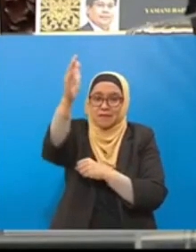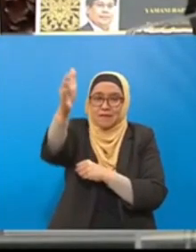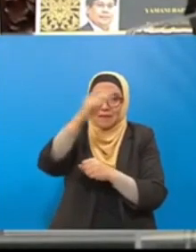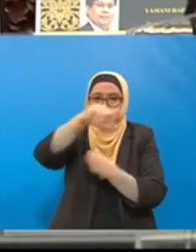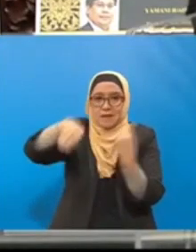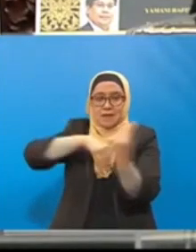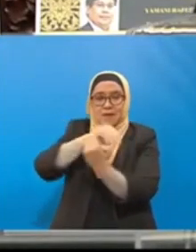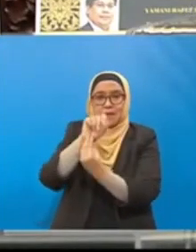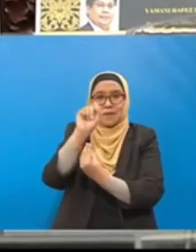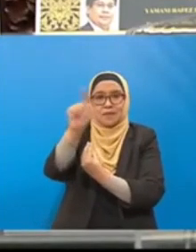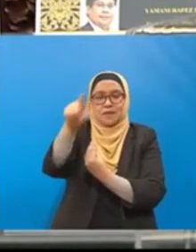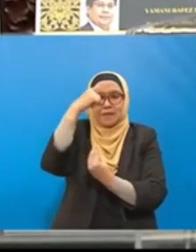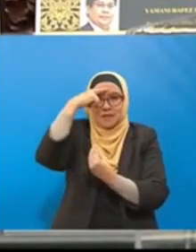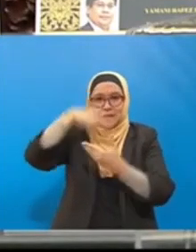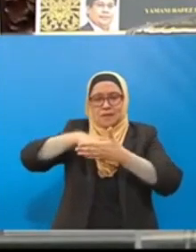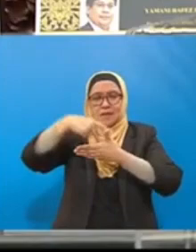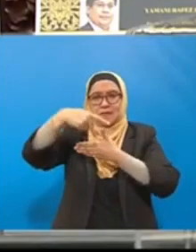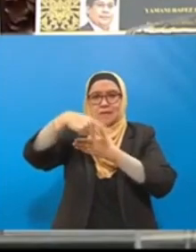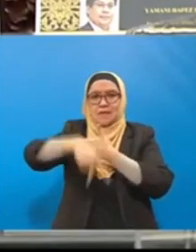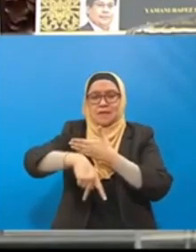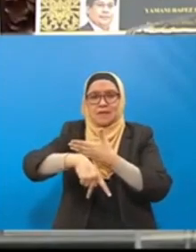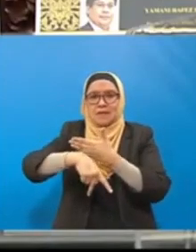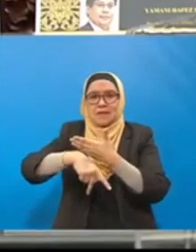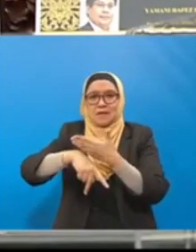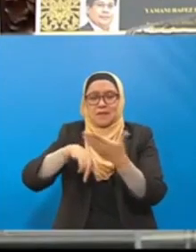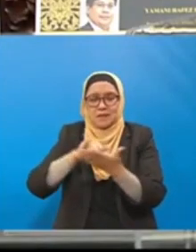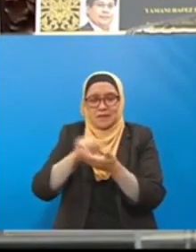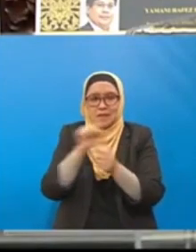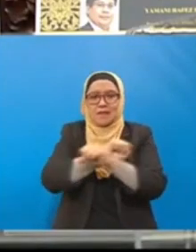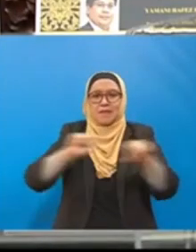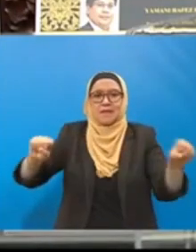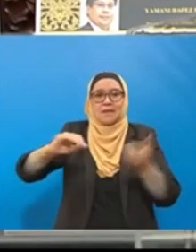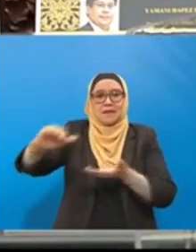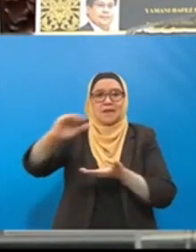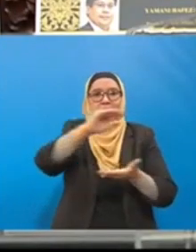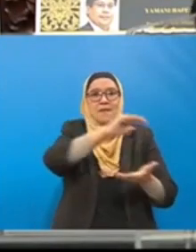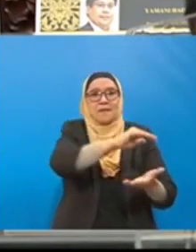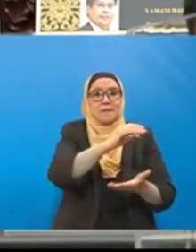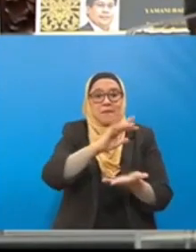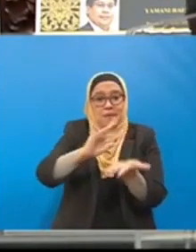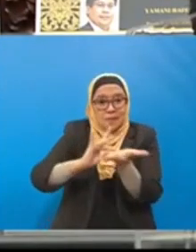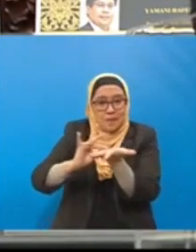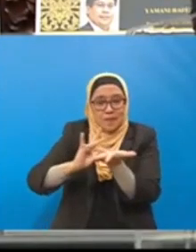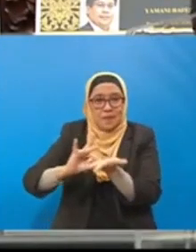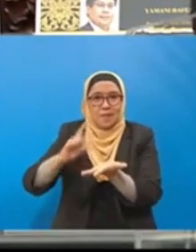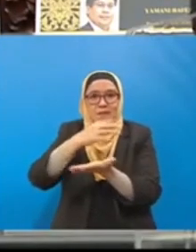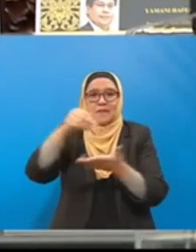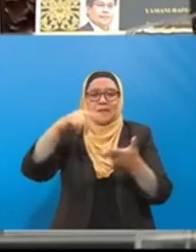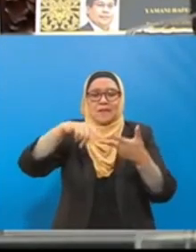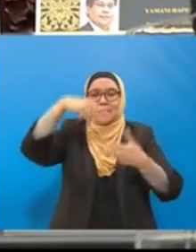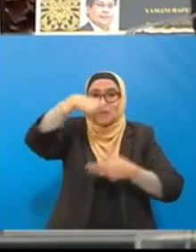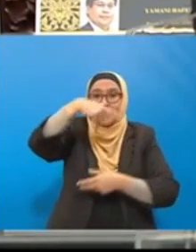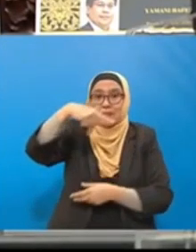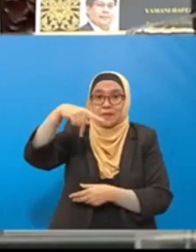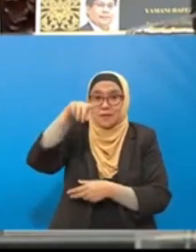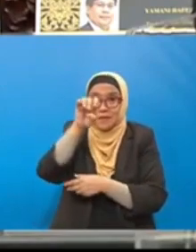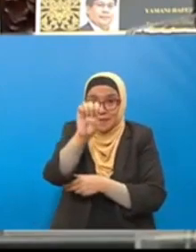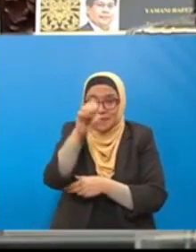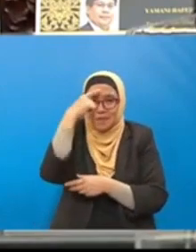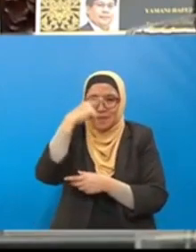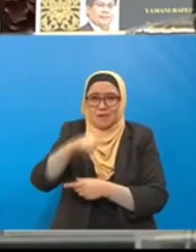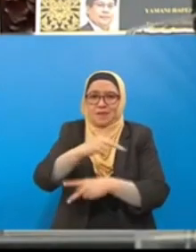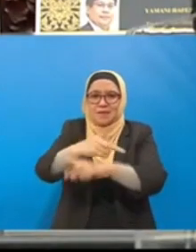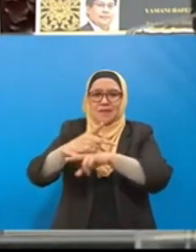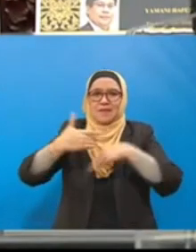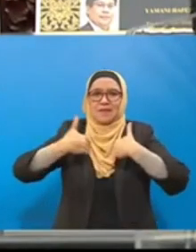COVID-19 kebangsaan, menyediakan bekalan ubat dan personal protective equipment PPE bagi penjagaan